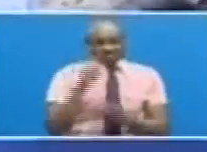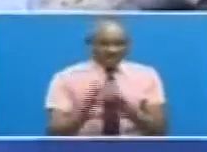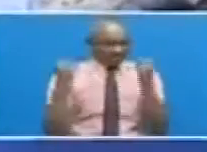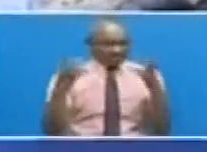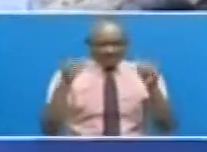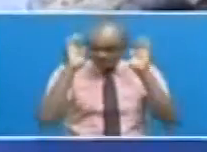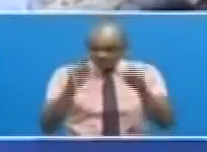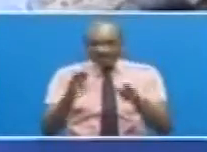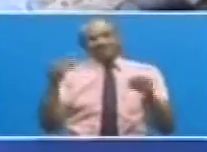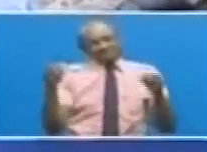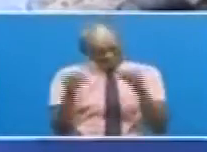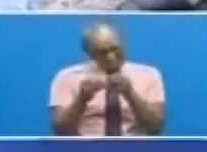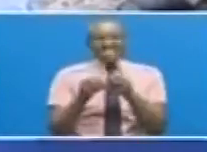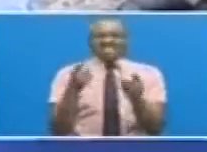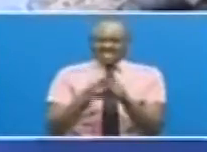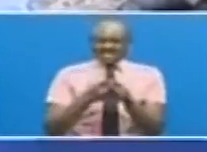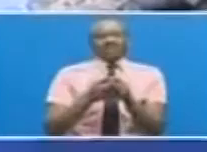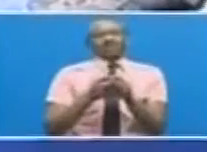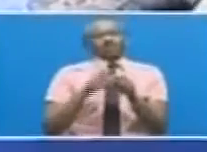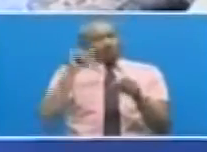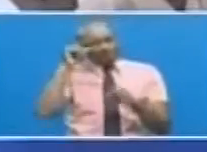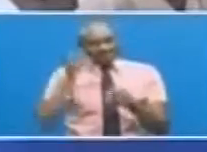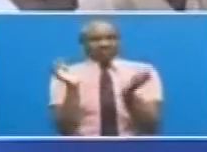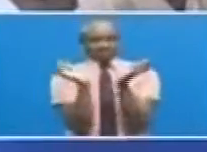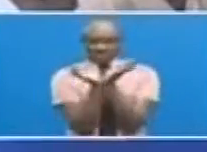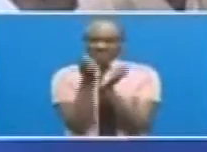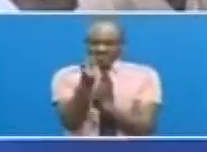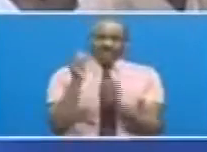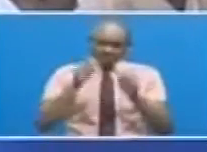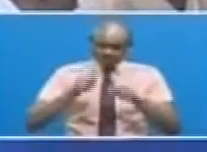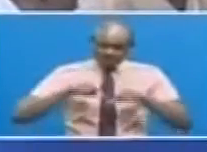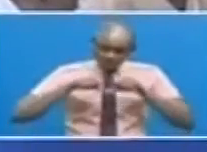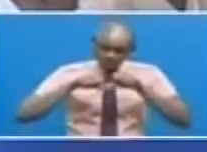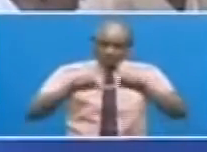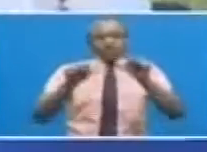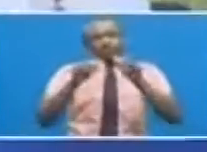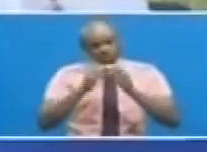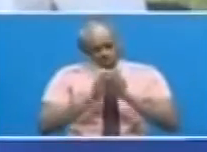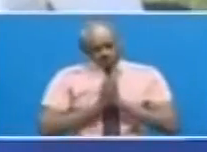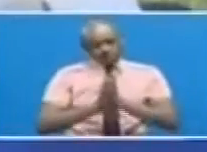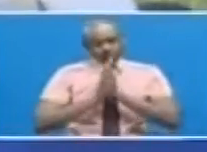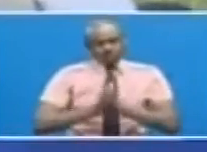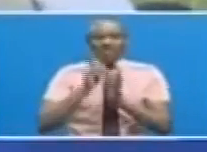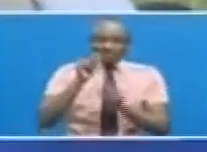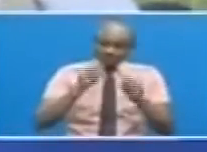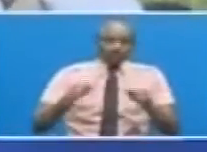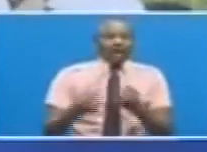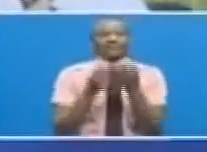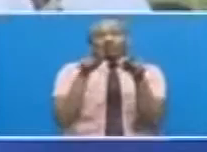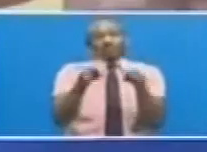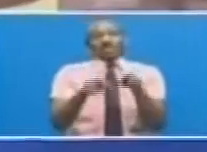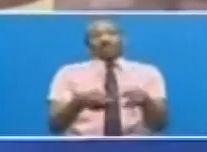Kiislamu walikusanyika katika uwanja wa Mombasa. Hii ni kufuatia ushauri wa kadhi mkuu kuwa sherehe hizo zilifaa kufanyika